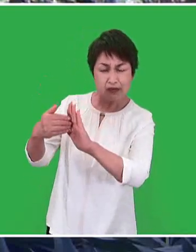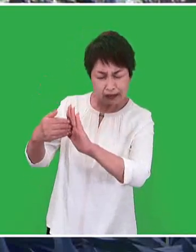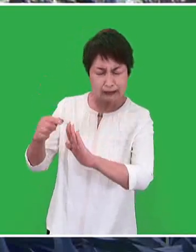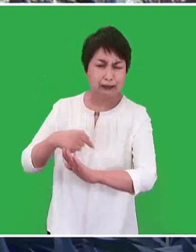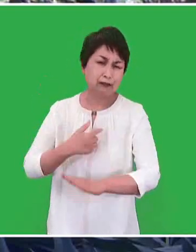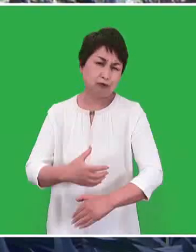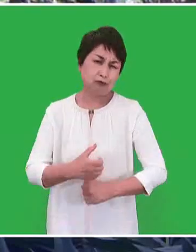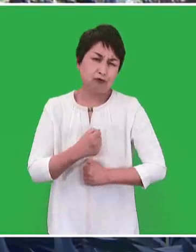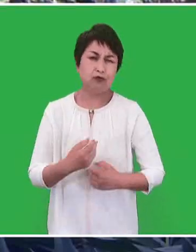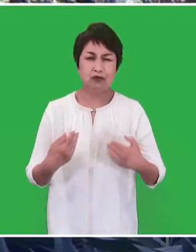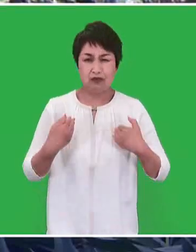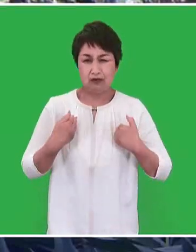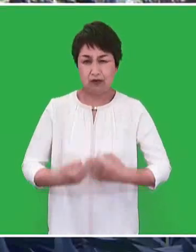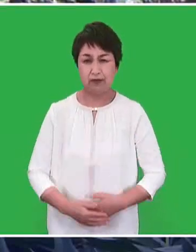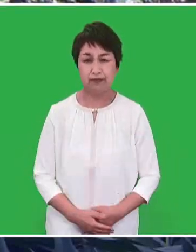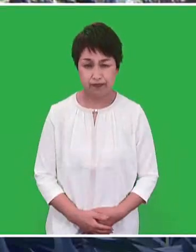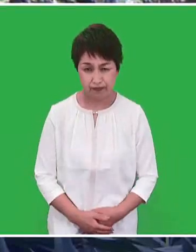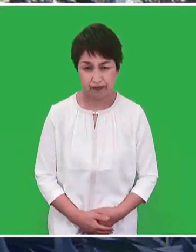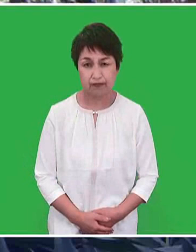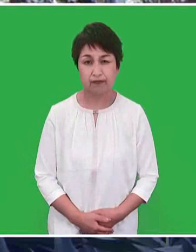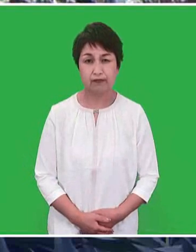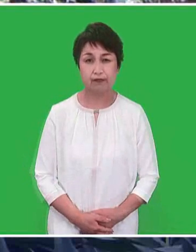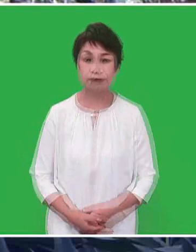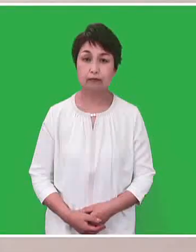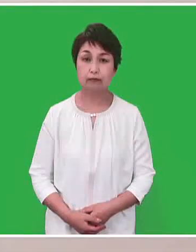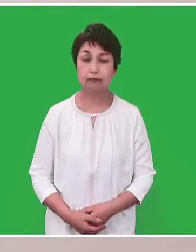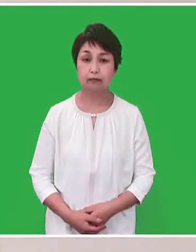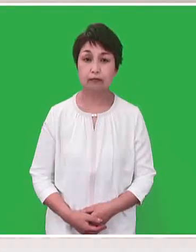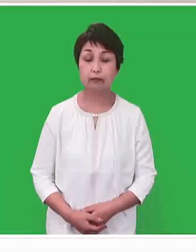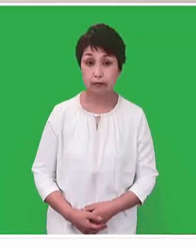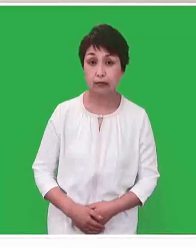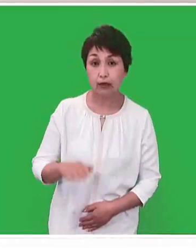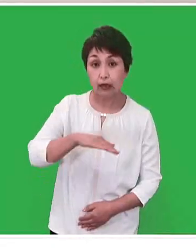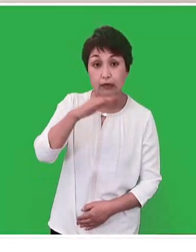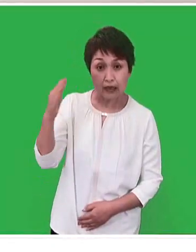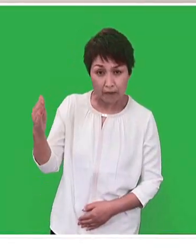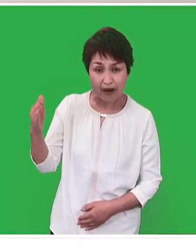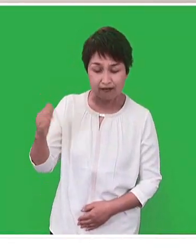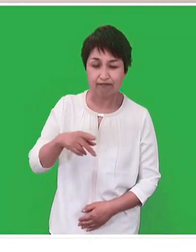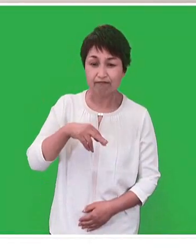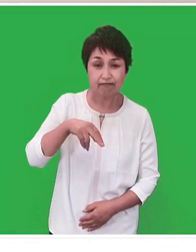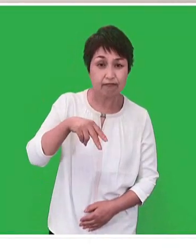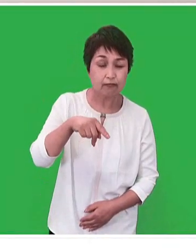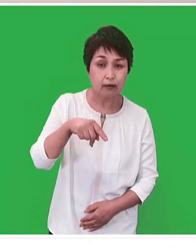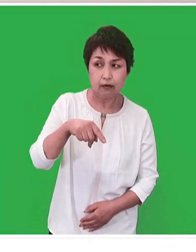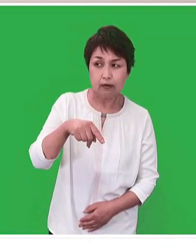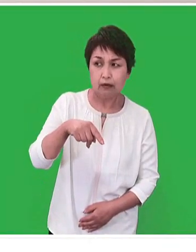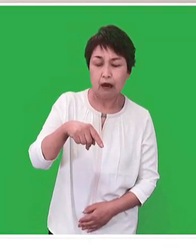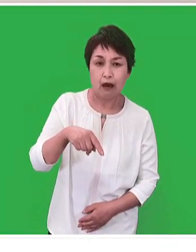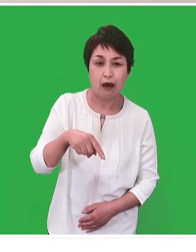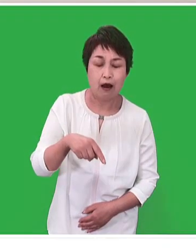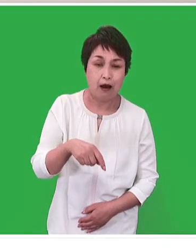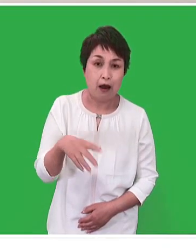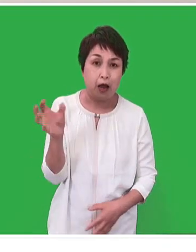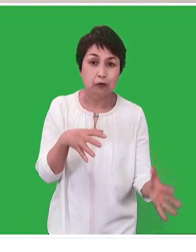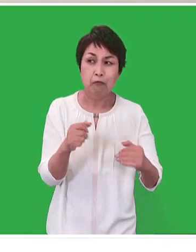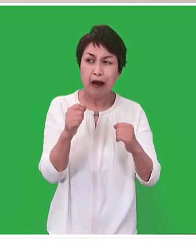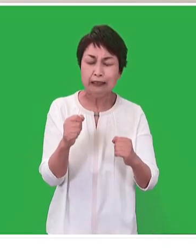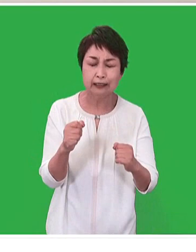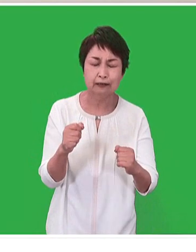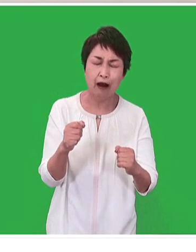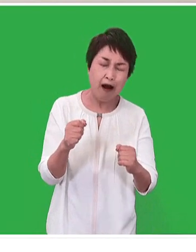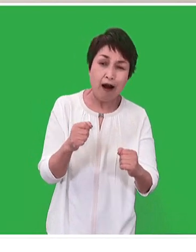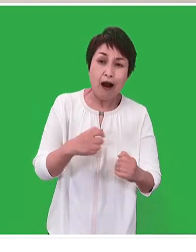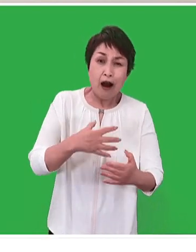ための対策を自ら取る必要があります。 山に入る場合、予期せず熊と遭遇